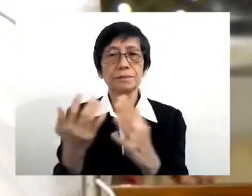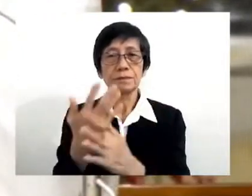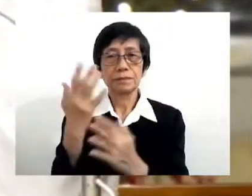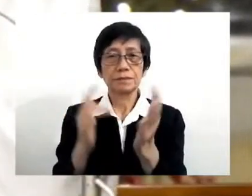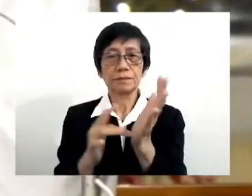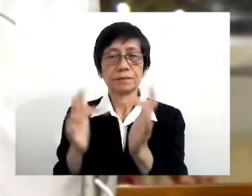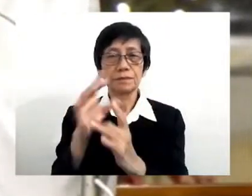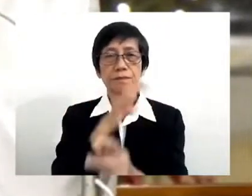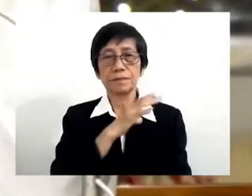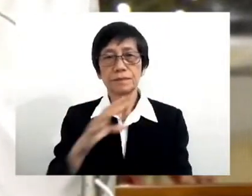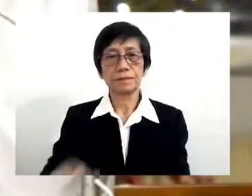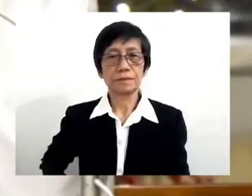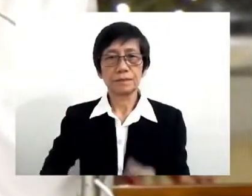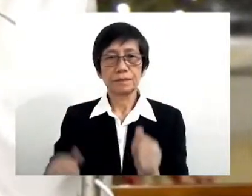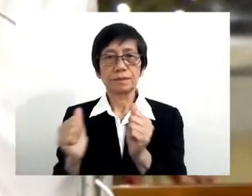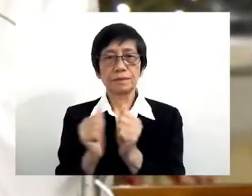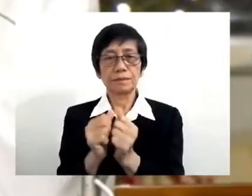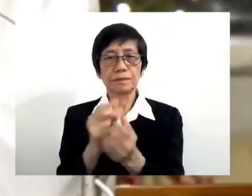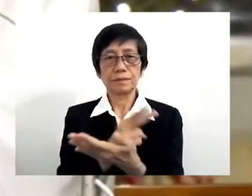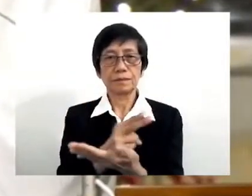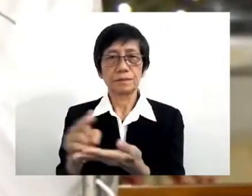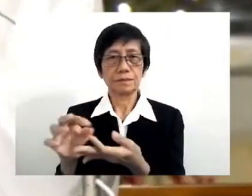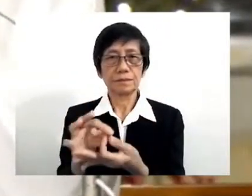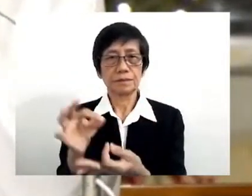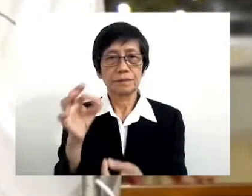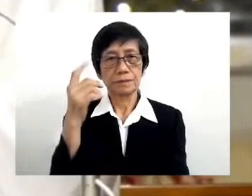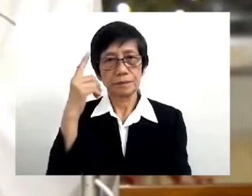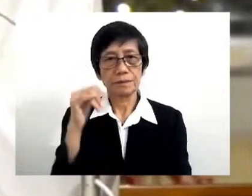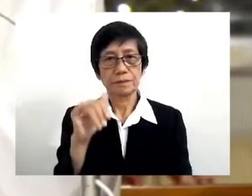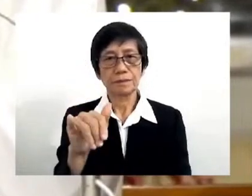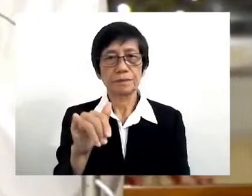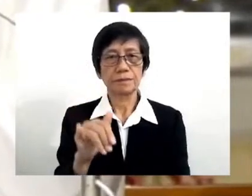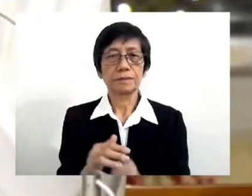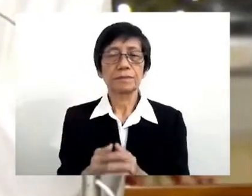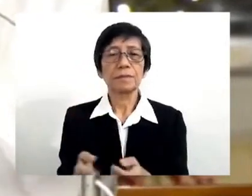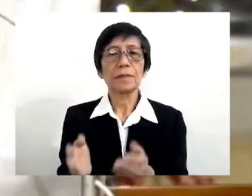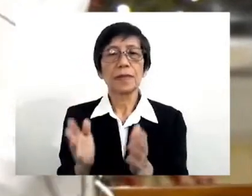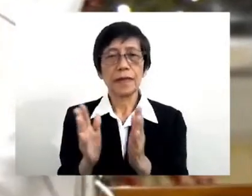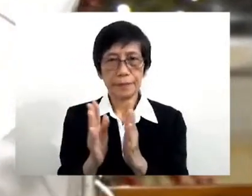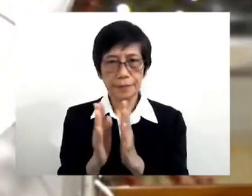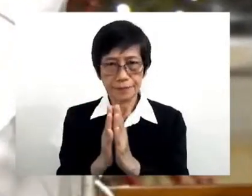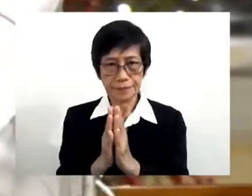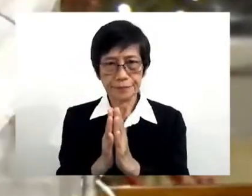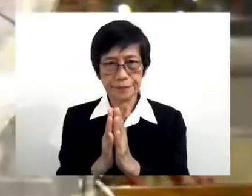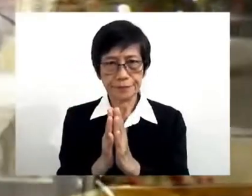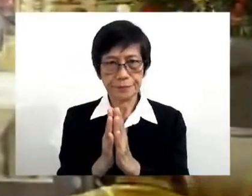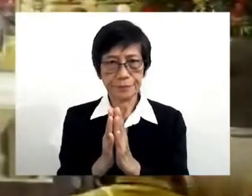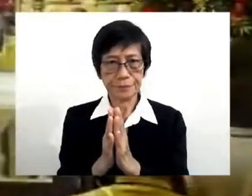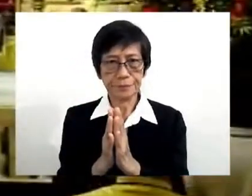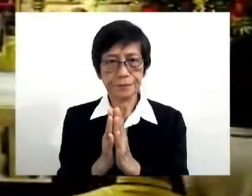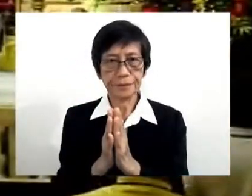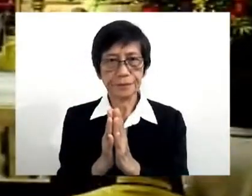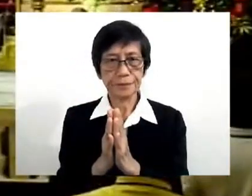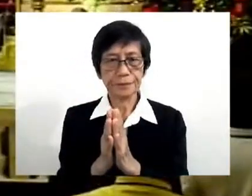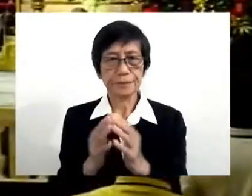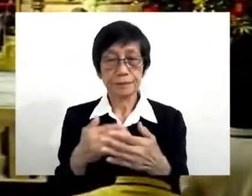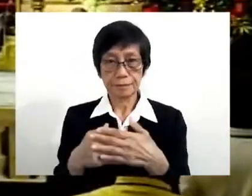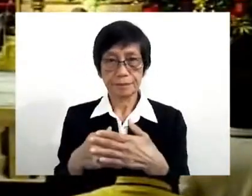ng Espiritu Santo, magpasawalang hanggan. Amen. Bago ko po igawad